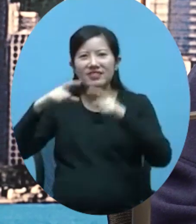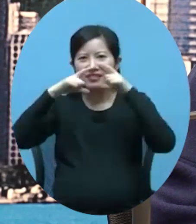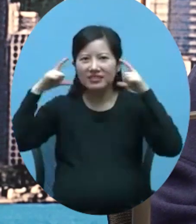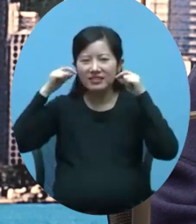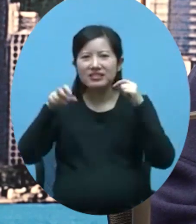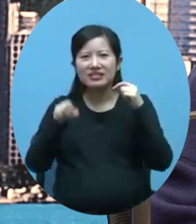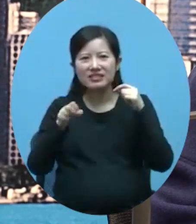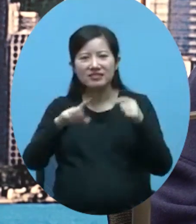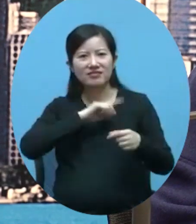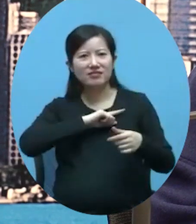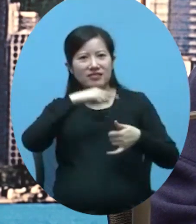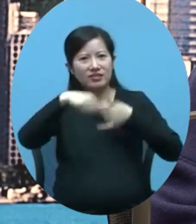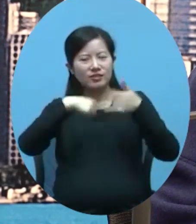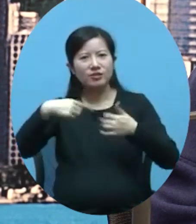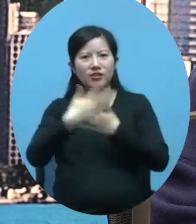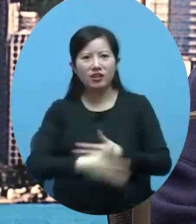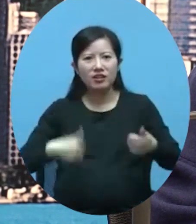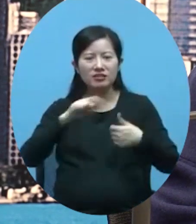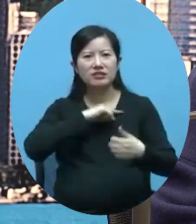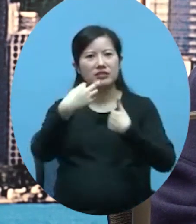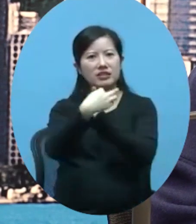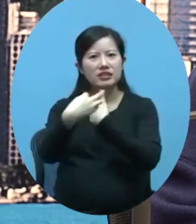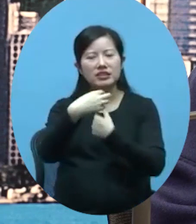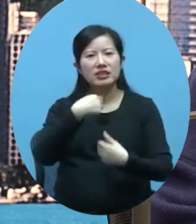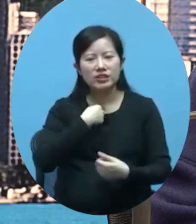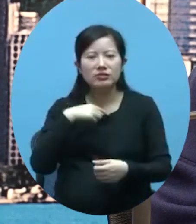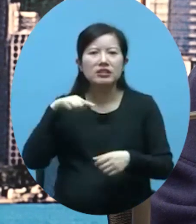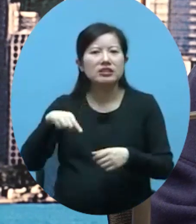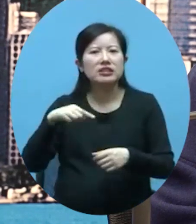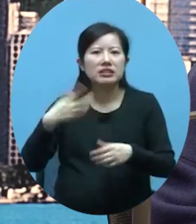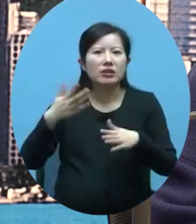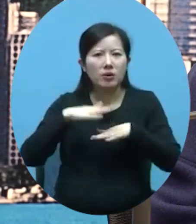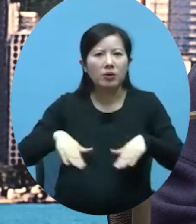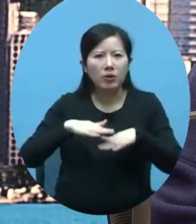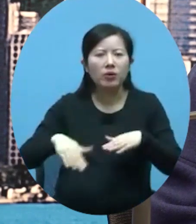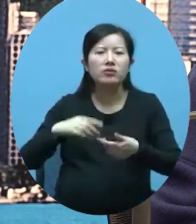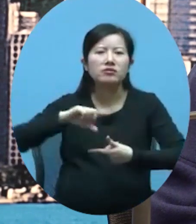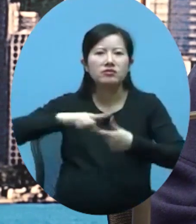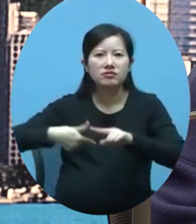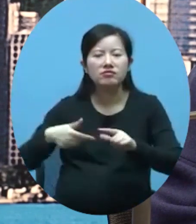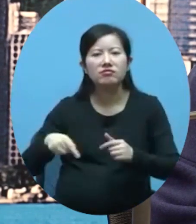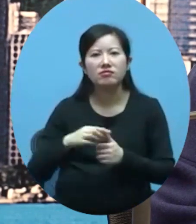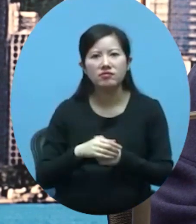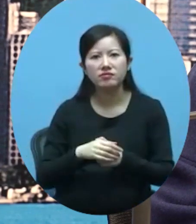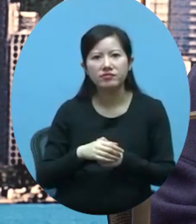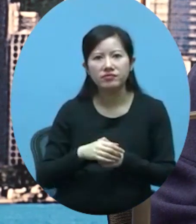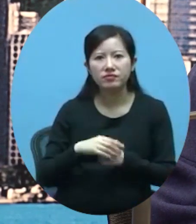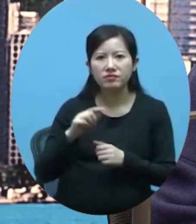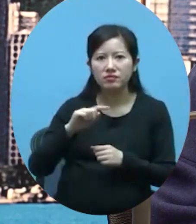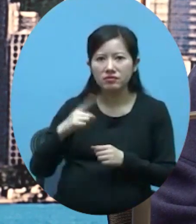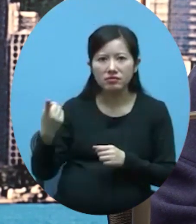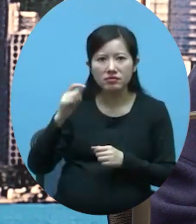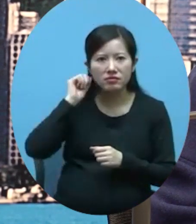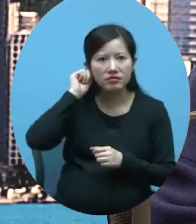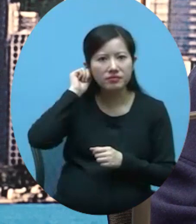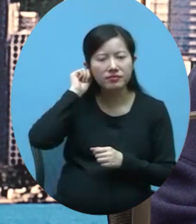注意自己的健康那这个就纯粹是一个稳定的好 下一条第三行那位